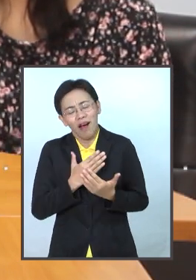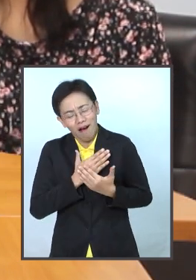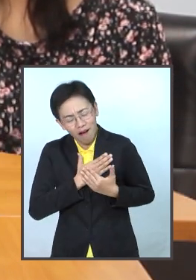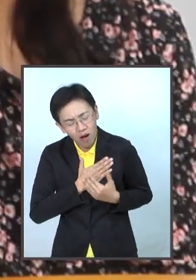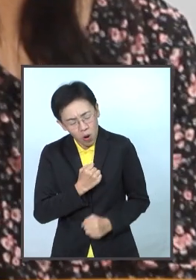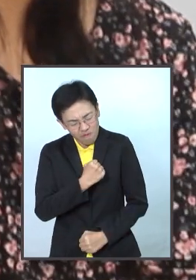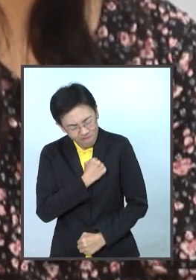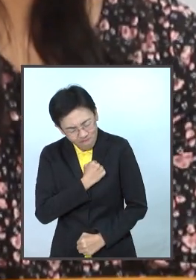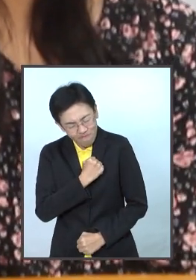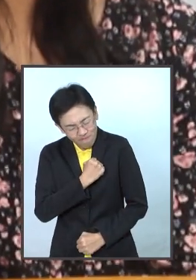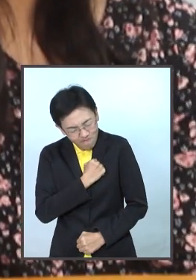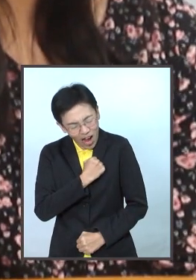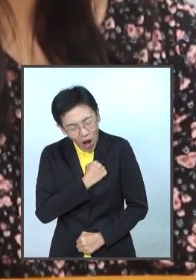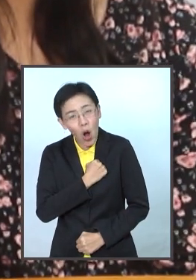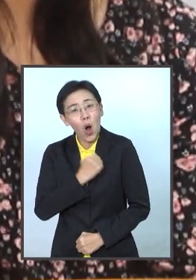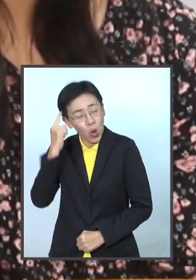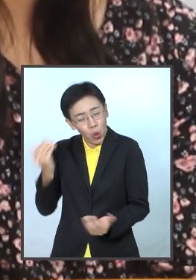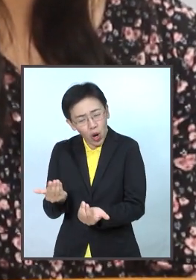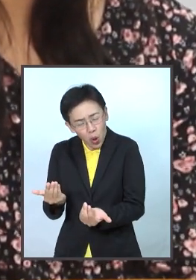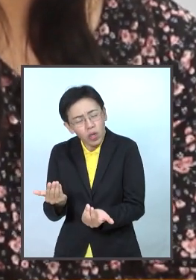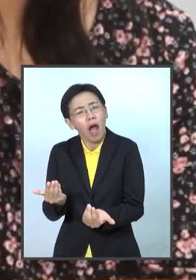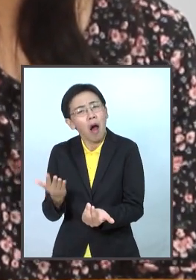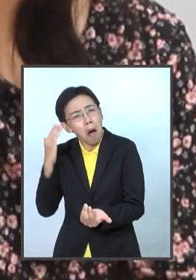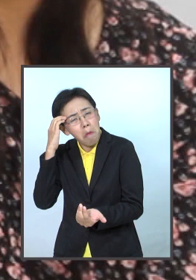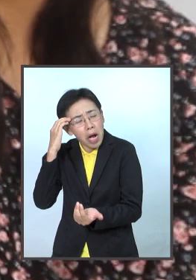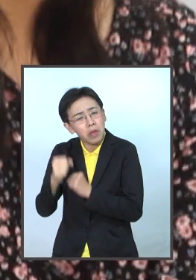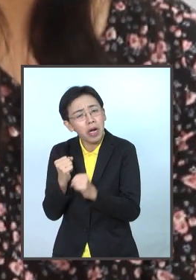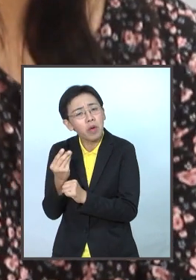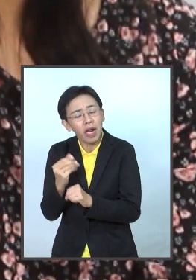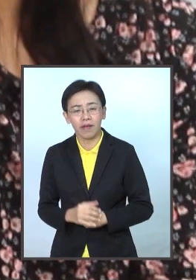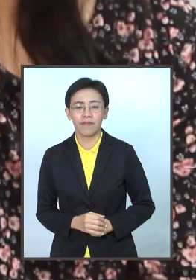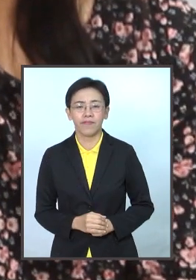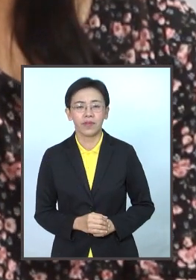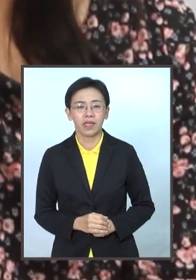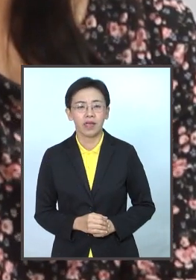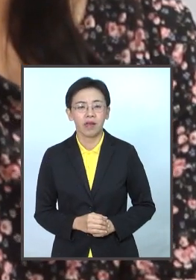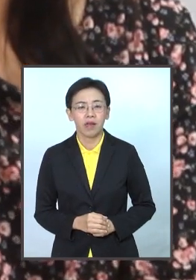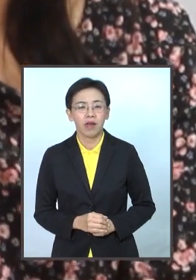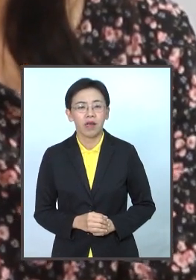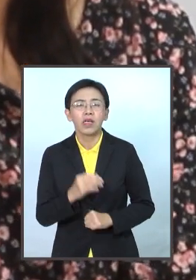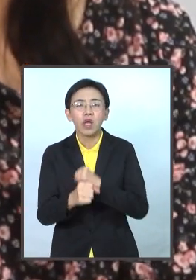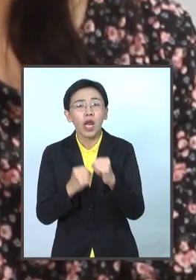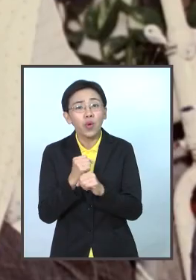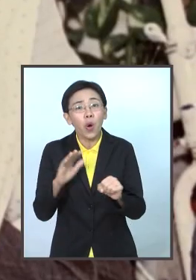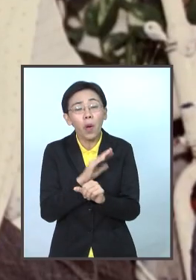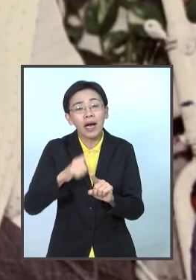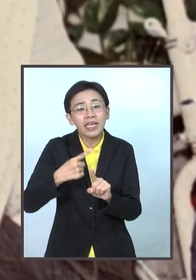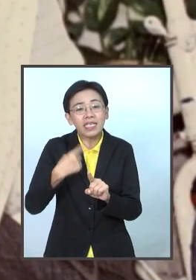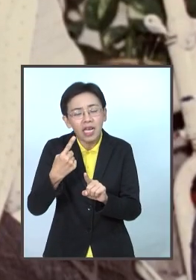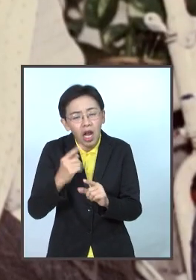ความอดทนรู้ว่าน้องน้ำหวานป่วยตั้งแต่ตอนอายุกี่ขวบคะ เด็กขออายุครบเดือนหนึ่งค่ะเ